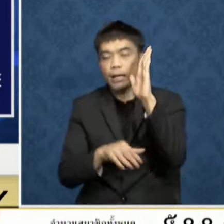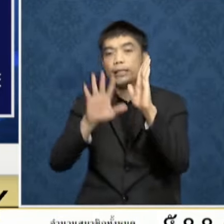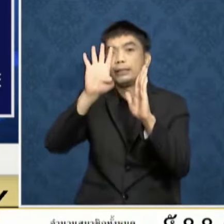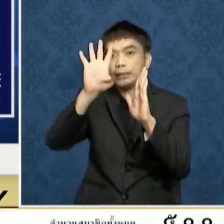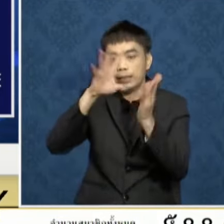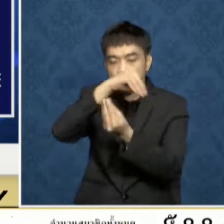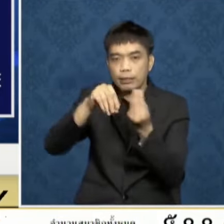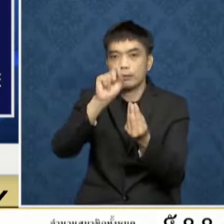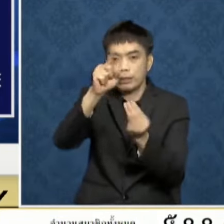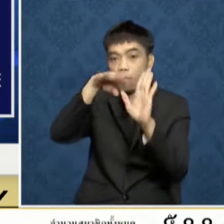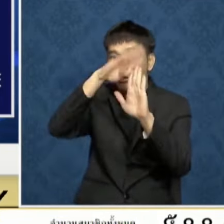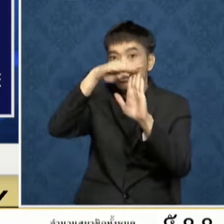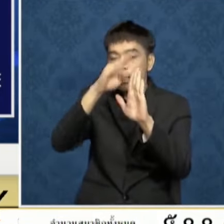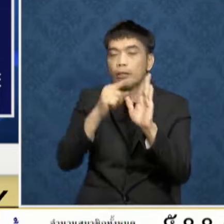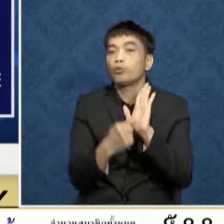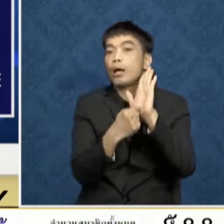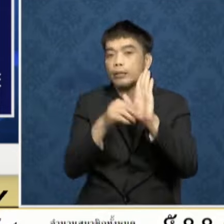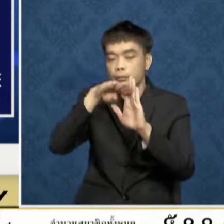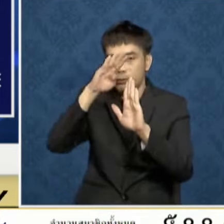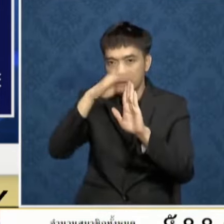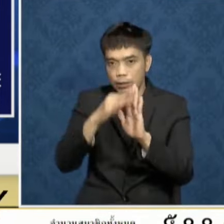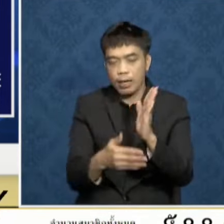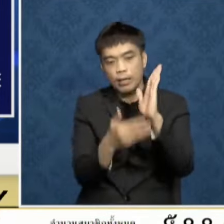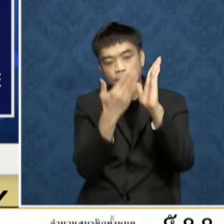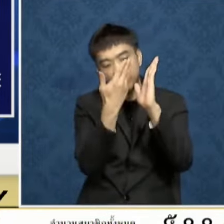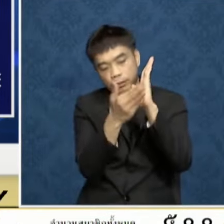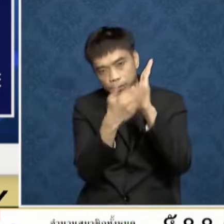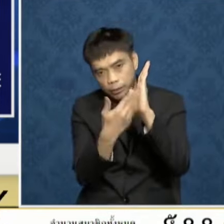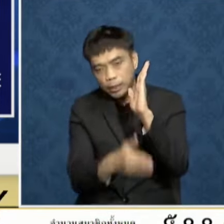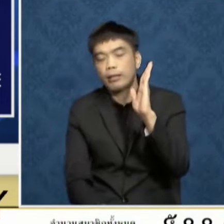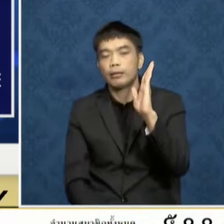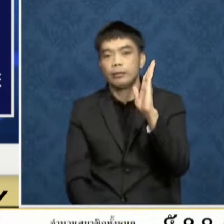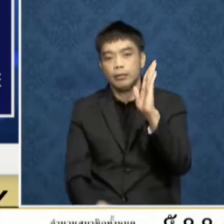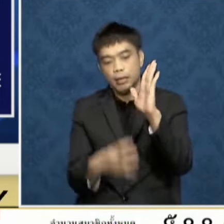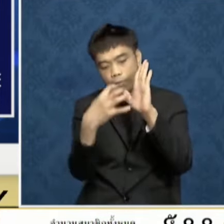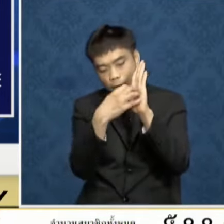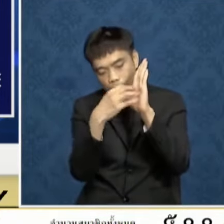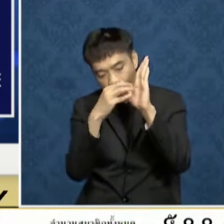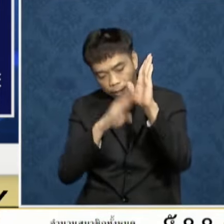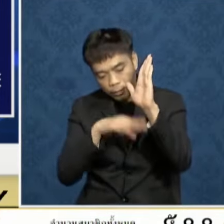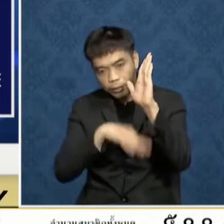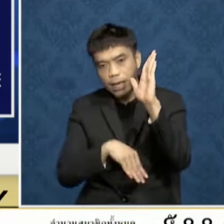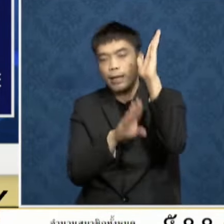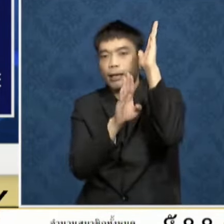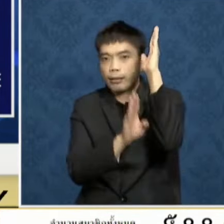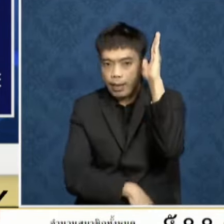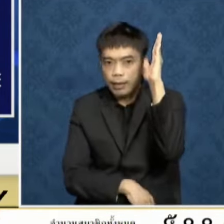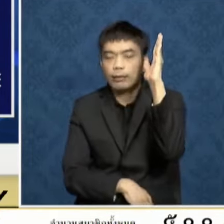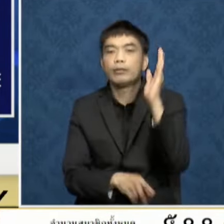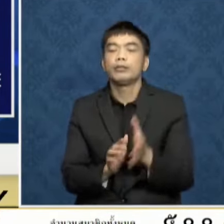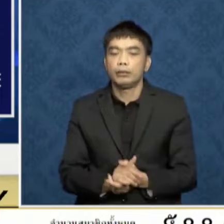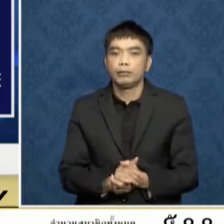เศรษฐกิจพิเศษภาคเหนือนะคะระเบียงเศรษฐกิจพิเศษภาคตะวันออกเฉียงเหนือภาคกลางตะวันตกและภาคใต้ซึ่ง